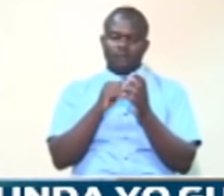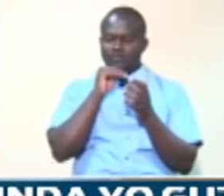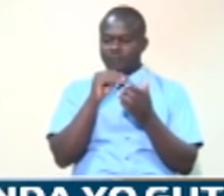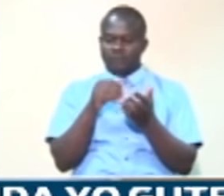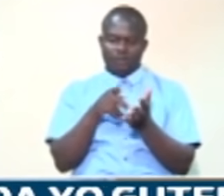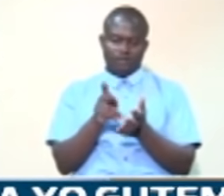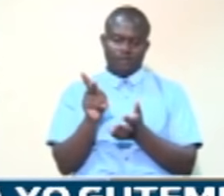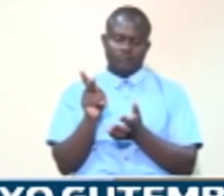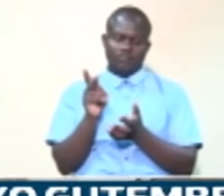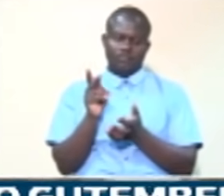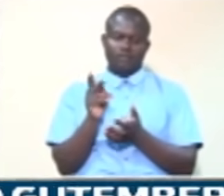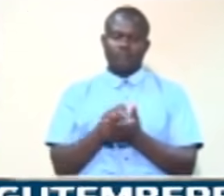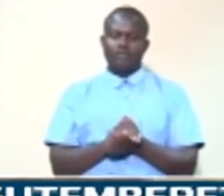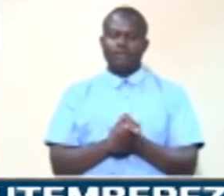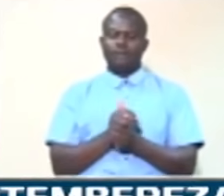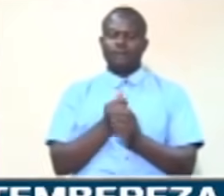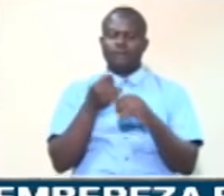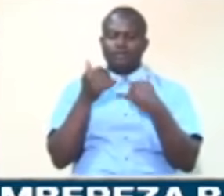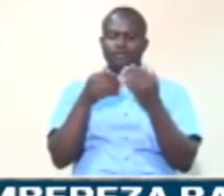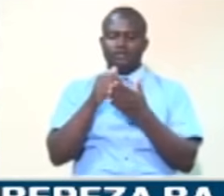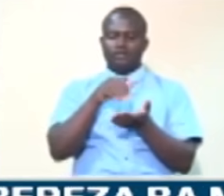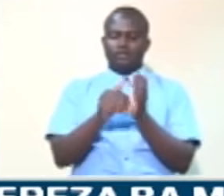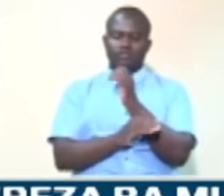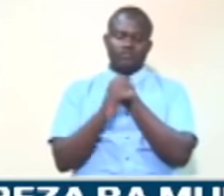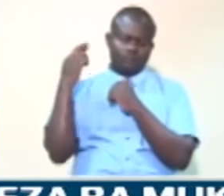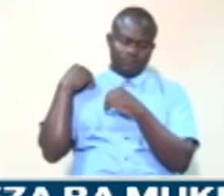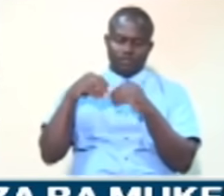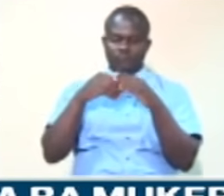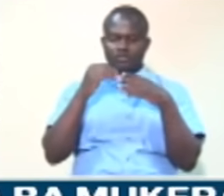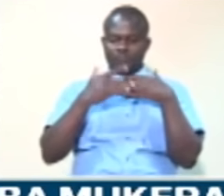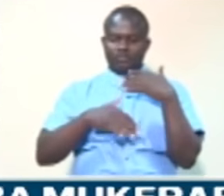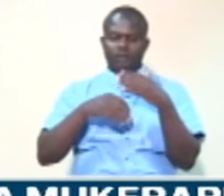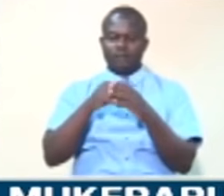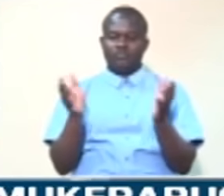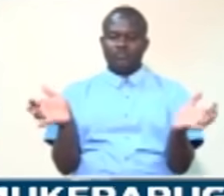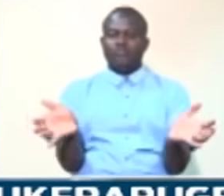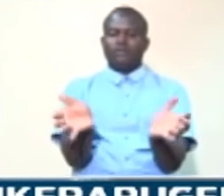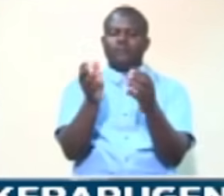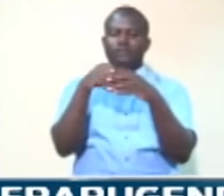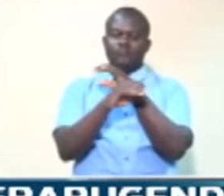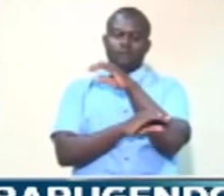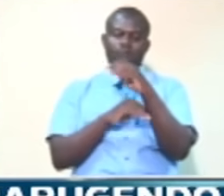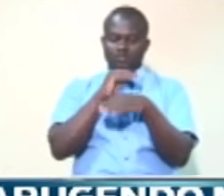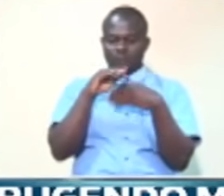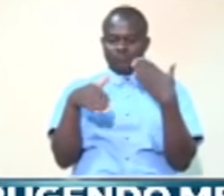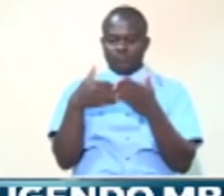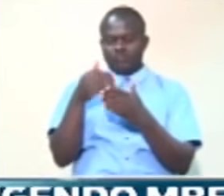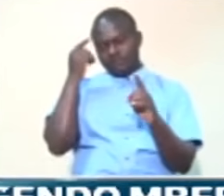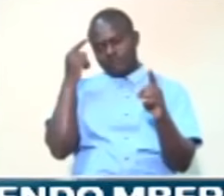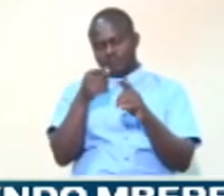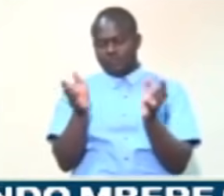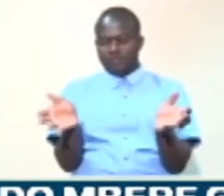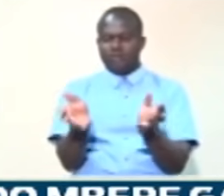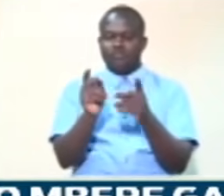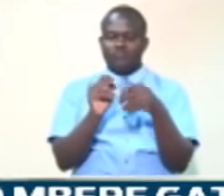kiguzi ibintera ishema ubu ikigo cy'igihugu gishinzwe gutanga amaraso kiri mu bukangurambaga mu gihugu hose bugamije